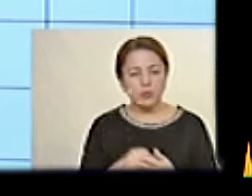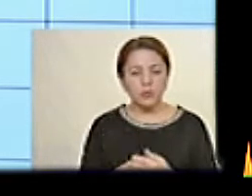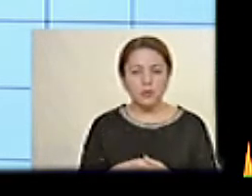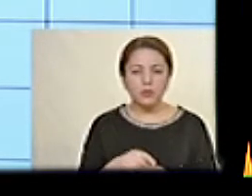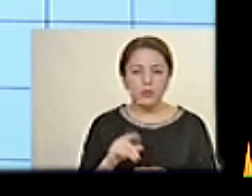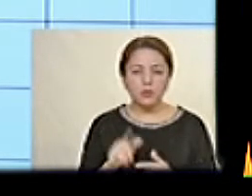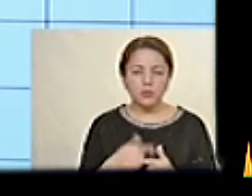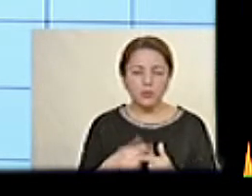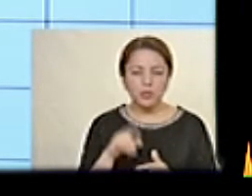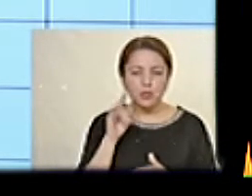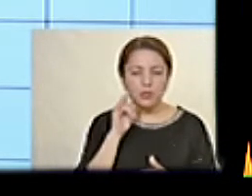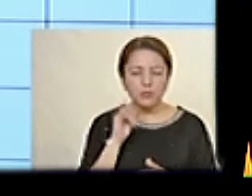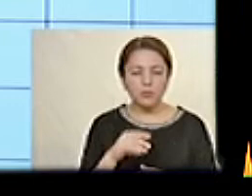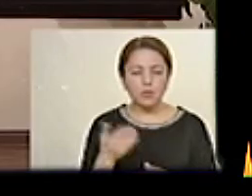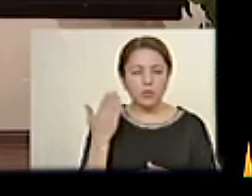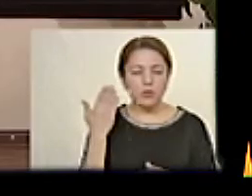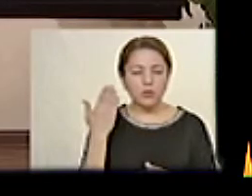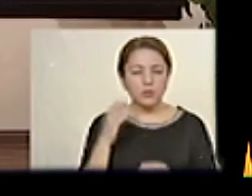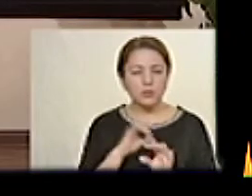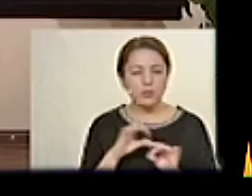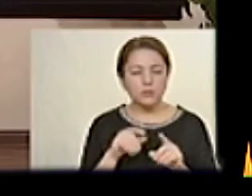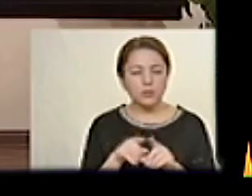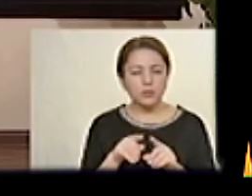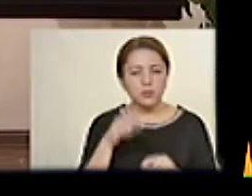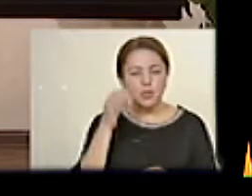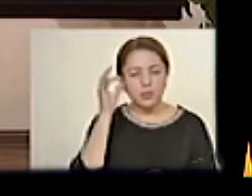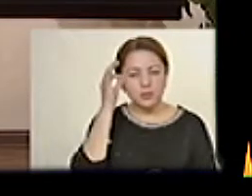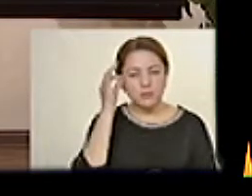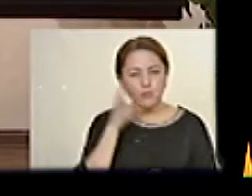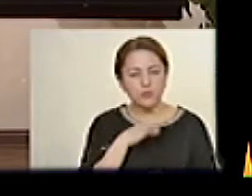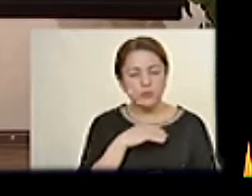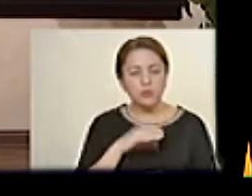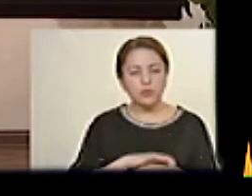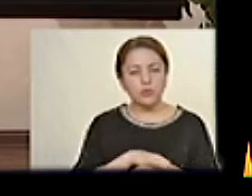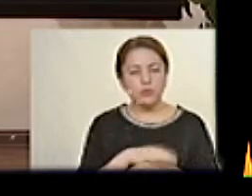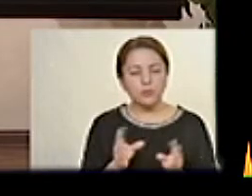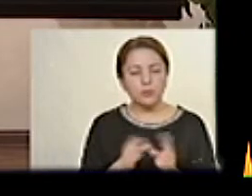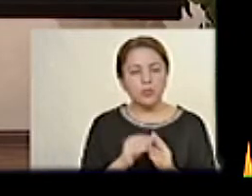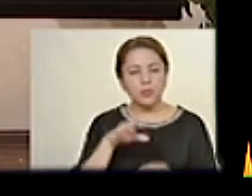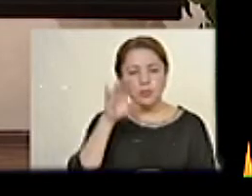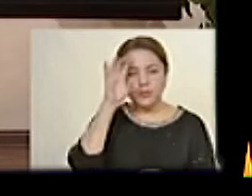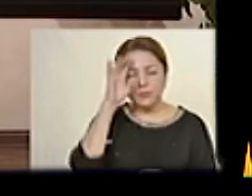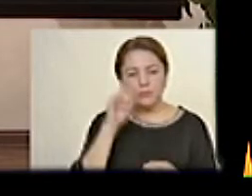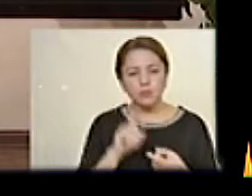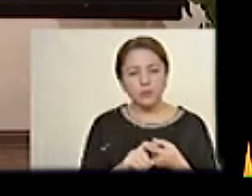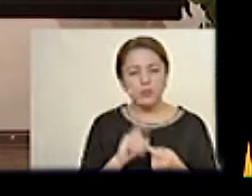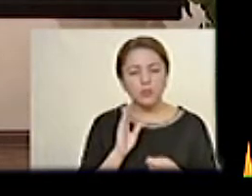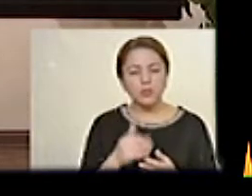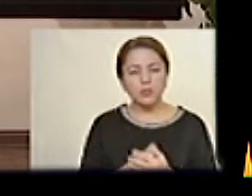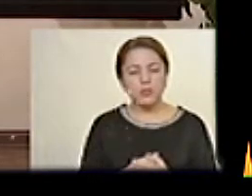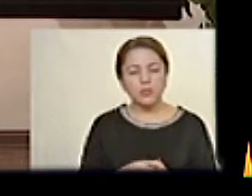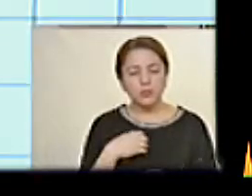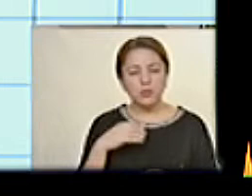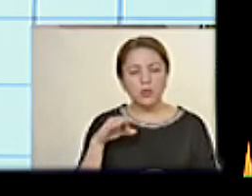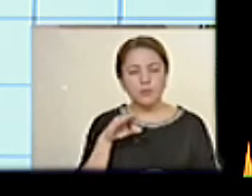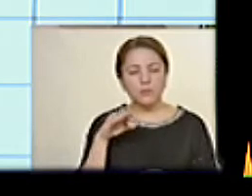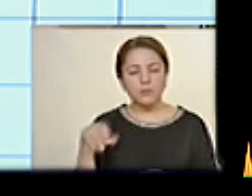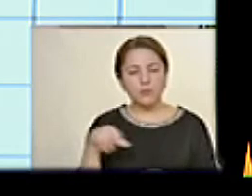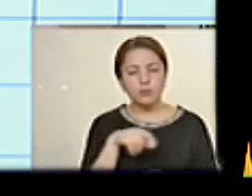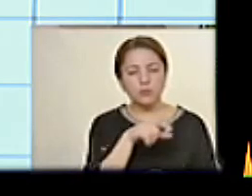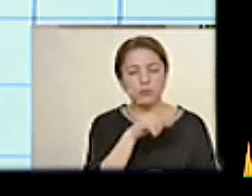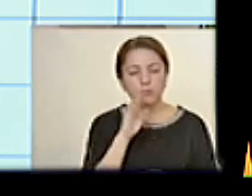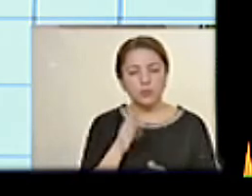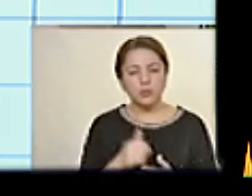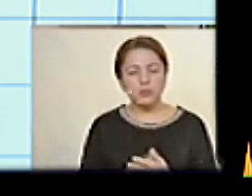agar yuqorida ta'kidlab o'tganimizdek, yodingizdan ko'tarilmagan bo'lsa, Toshkent bilan Termizni bog'lab turuvchi asosiy avtomobil yo'li hisoblanar